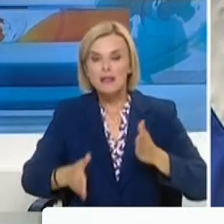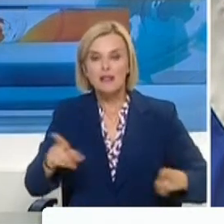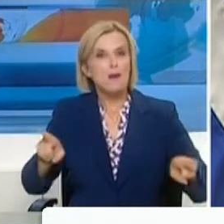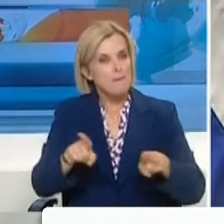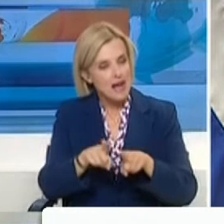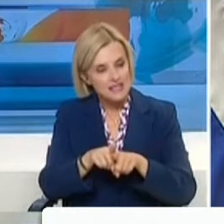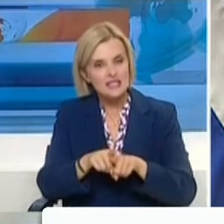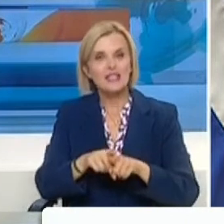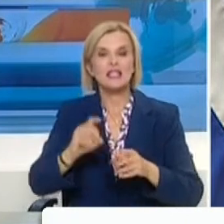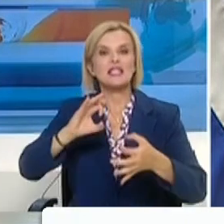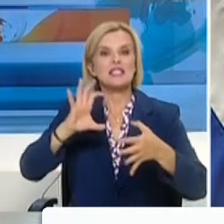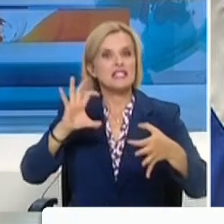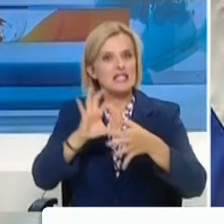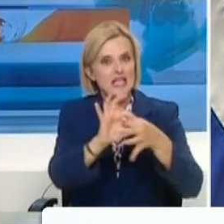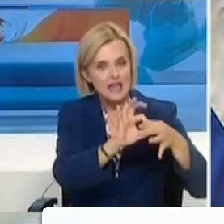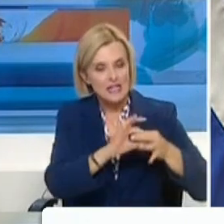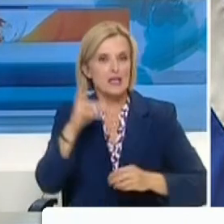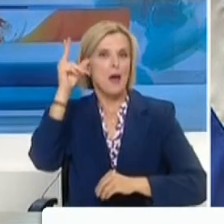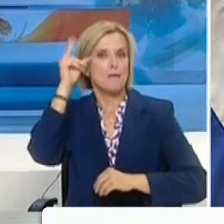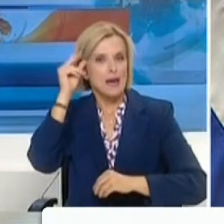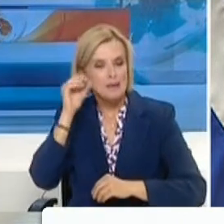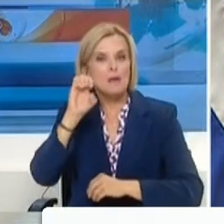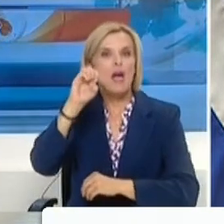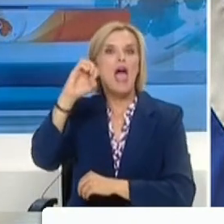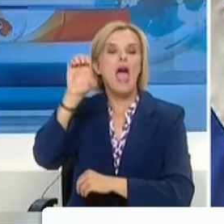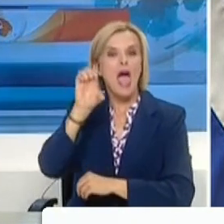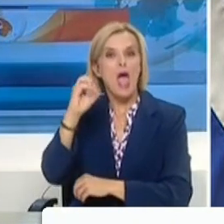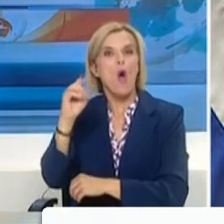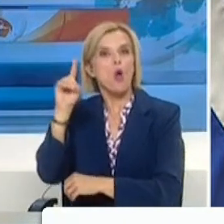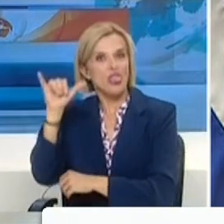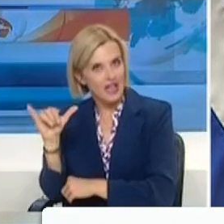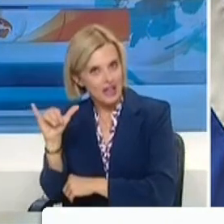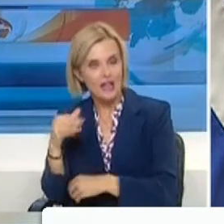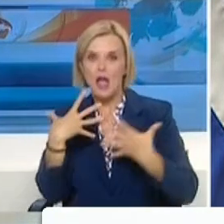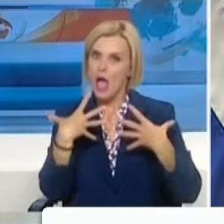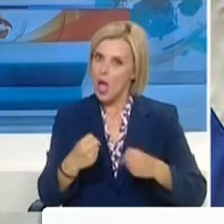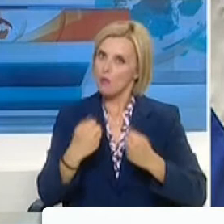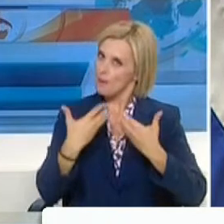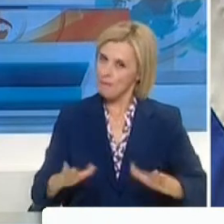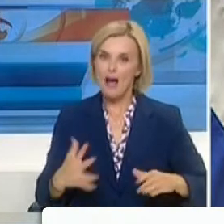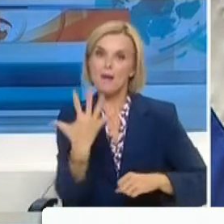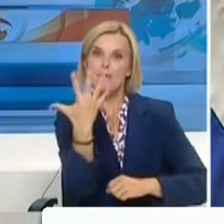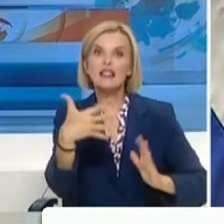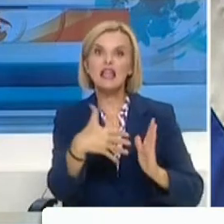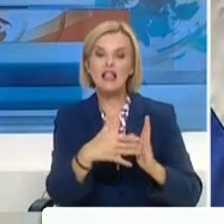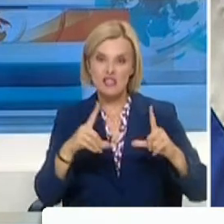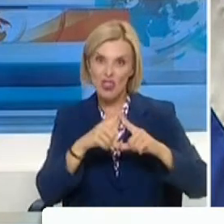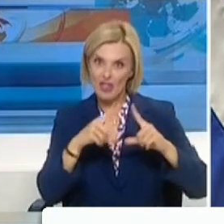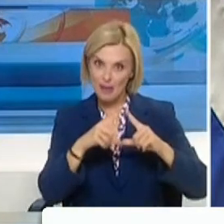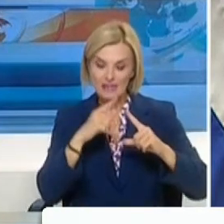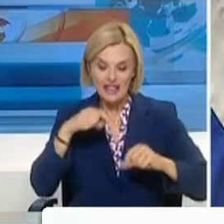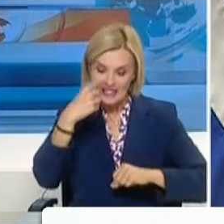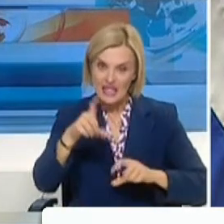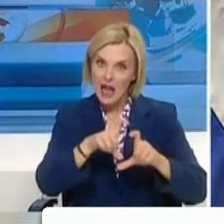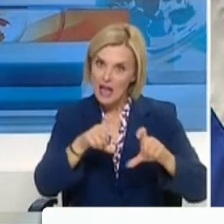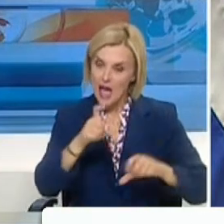σε συνεργασία με τον ΕΟΔΗ και άλλα πανεπιστήμια. Το αρχείο αποτελείται ήδη από 5.000 δείγματα, τα οποία θα αναλυθούν την επόμενη εβδομάδα.